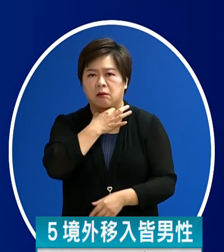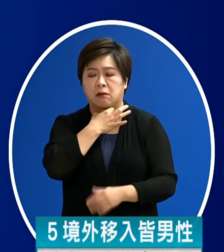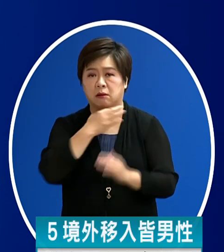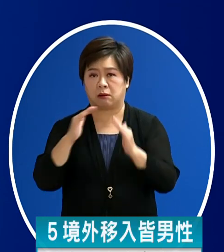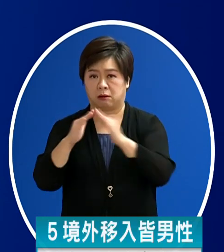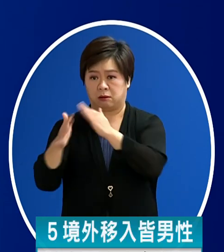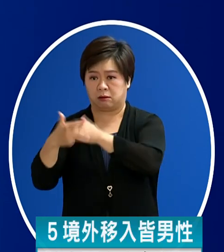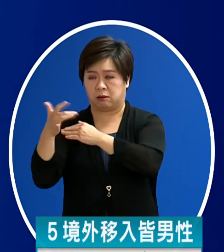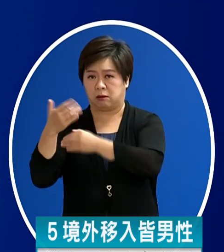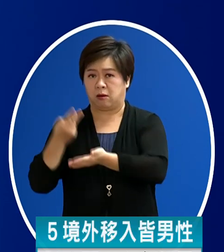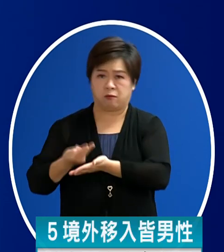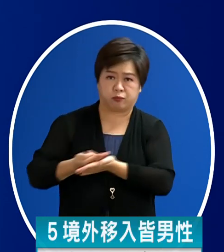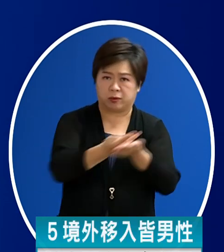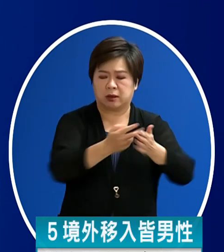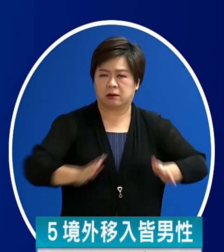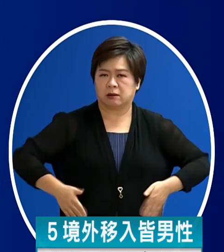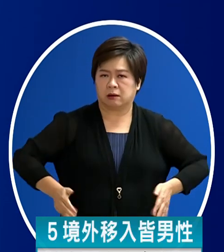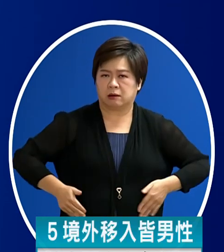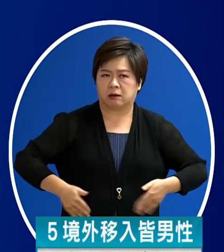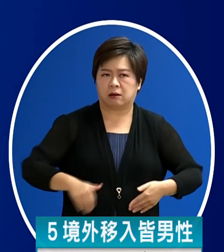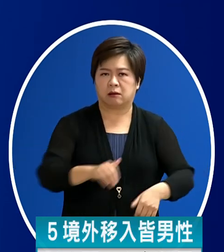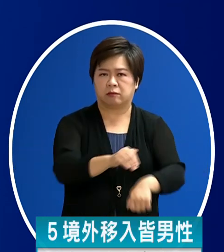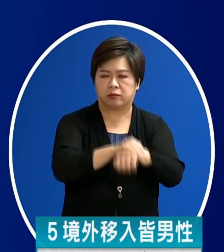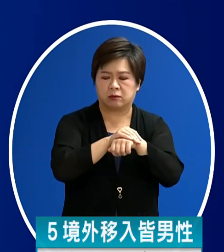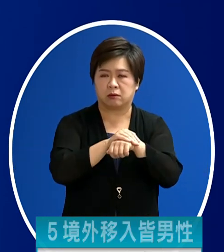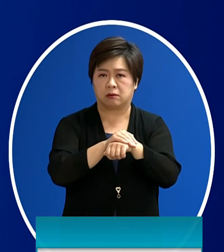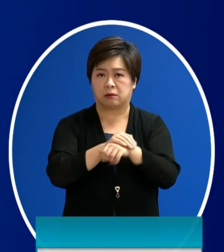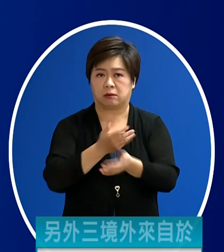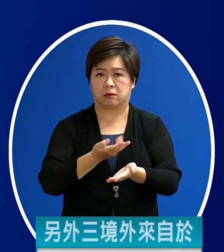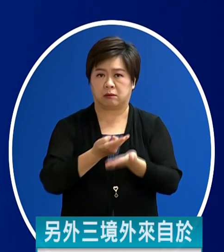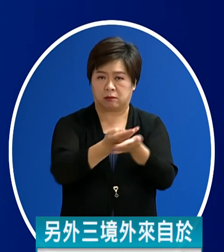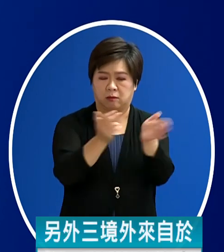有送到医院急诊，那到院后的